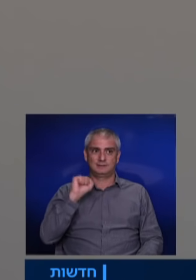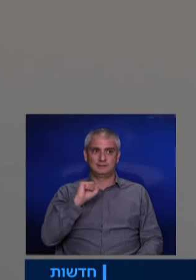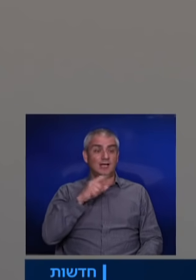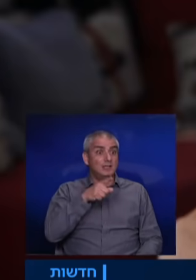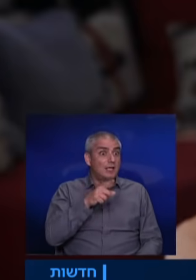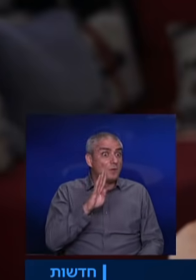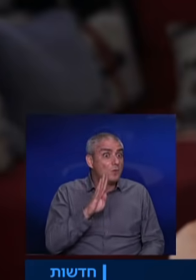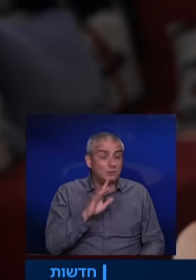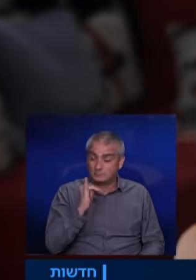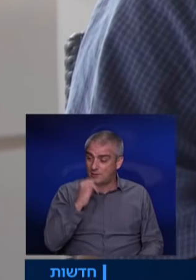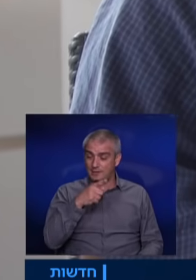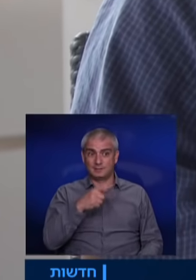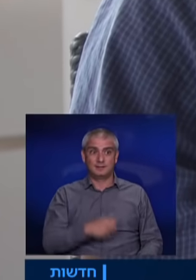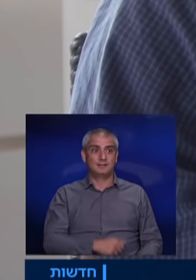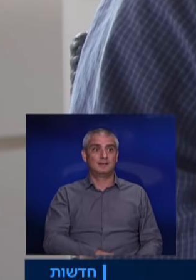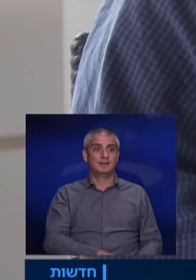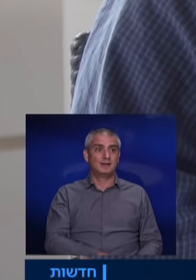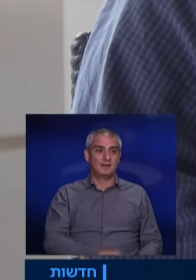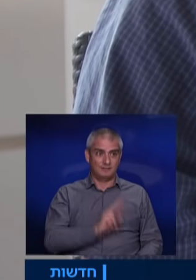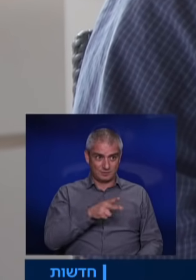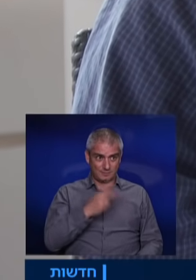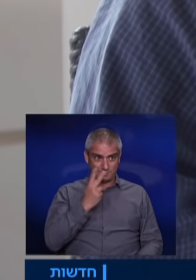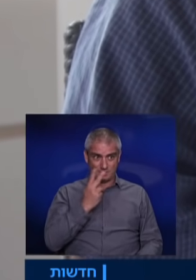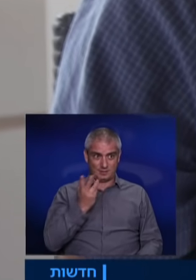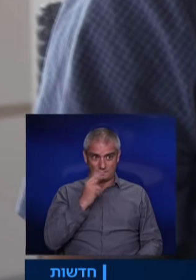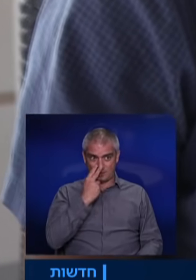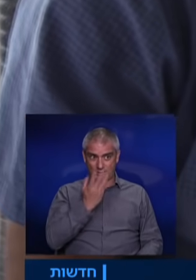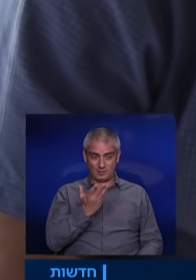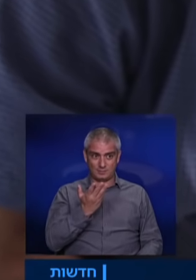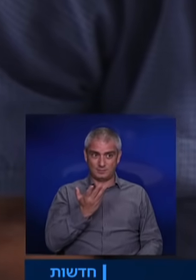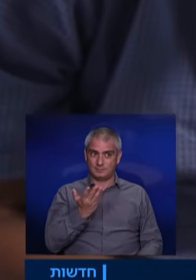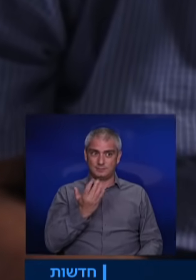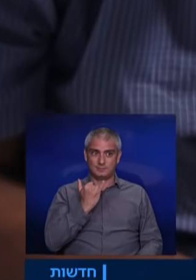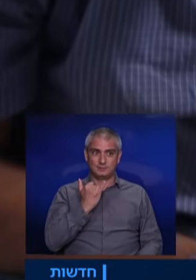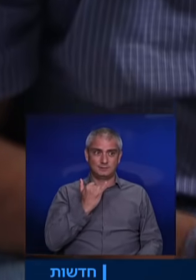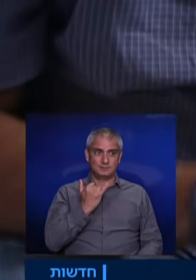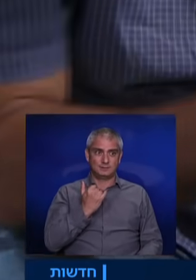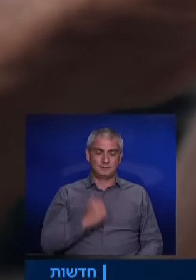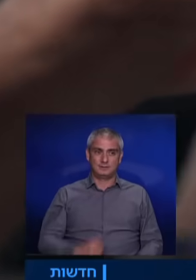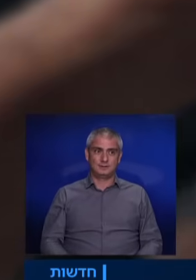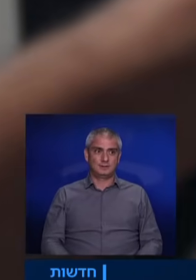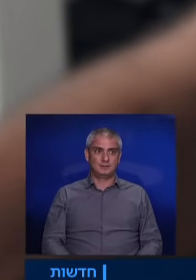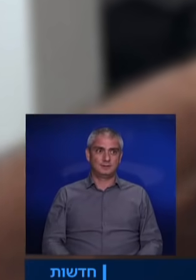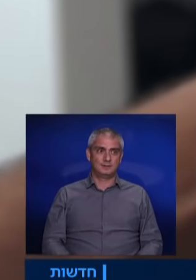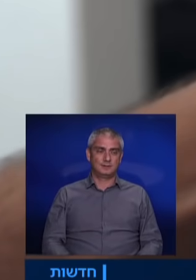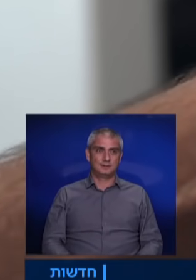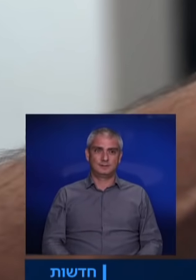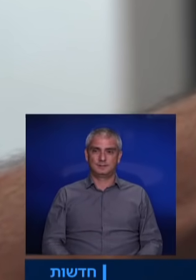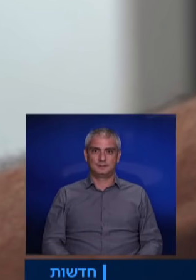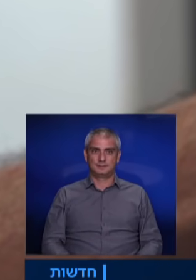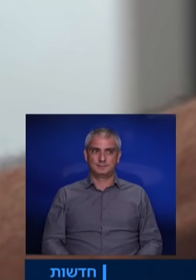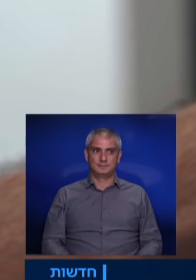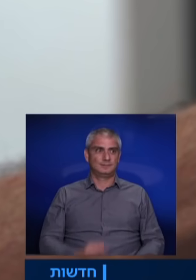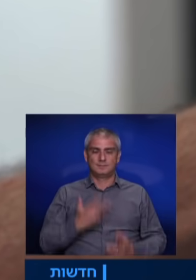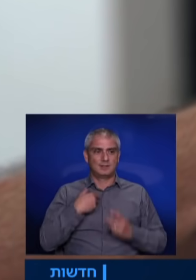בוריס? זה בוריס. אפשר? כן, בטח, אתה יכול לראות מה זה ואיך זה. מה,